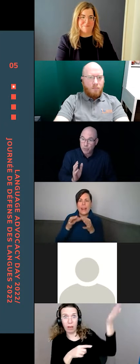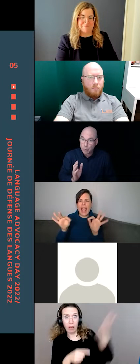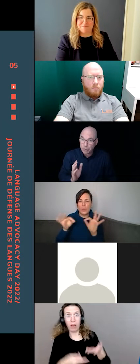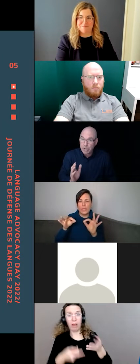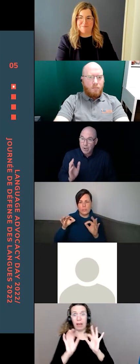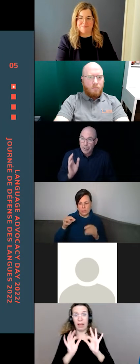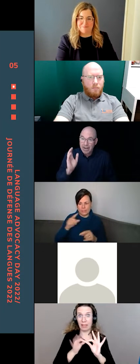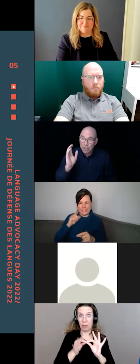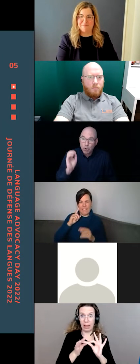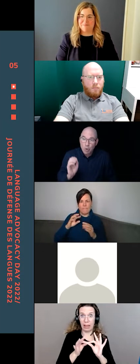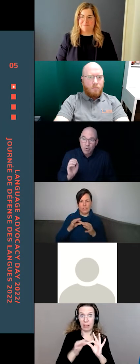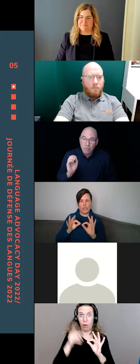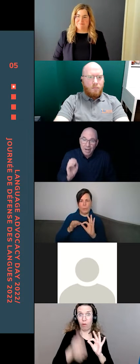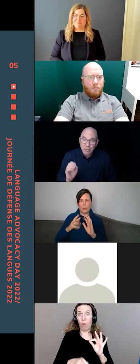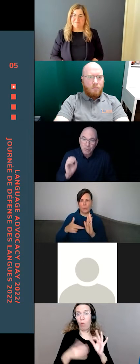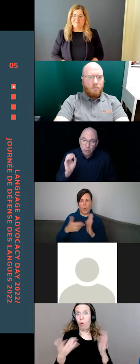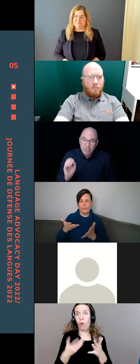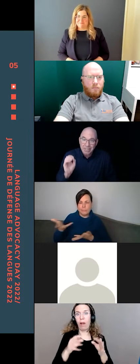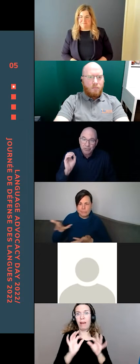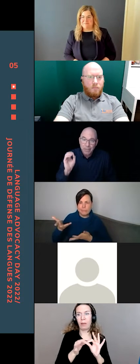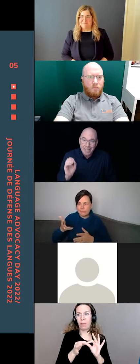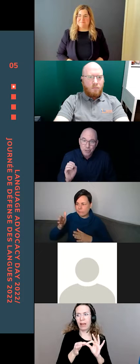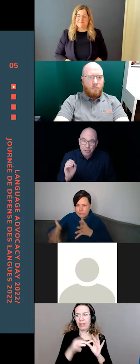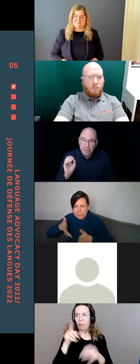d'un autre pays, tu peux avoir un interprète,